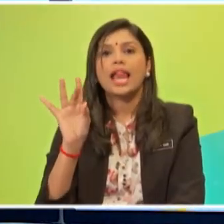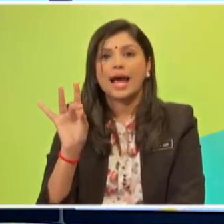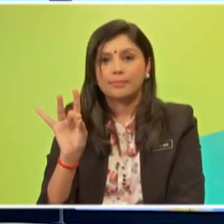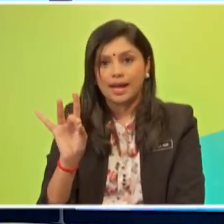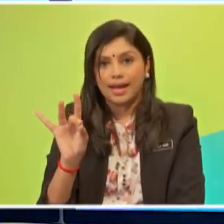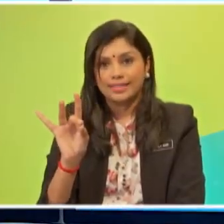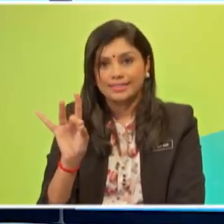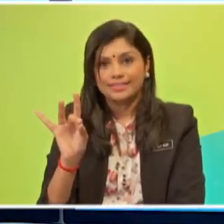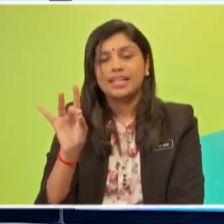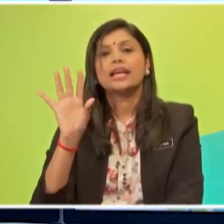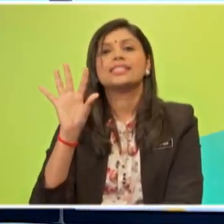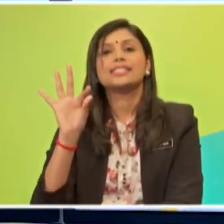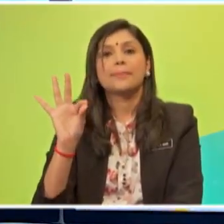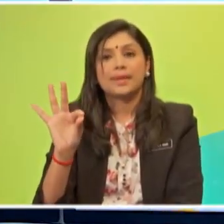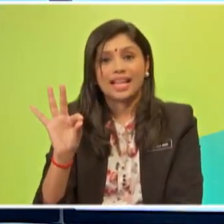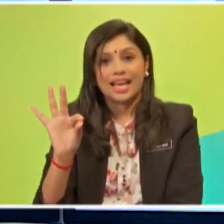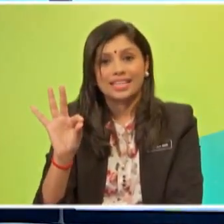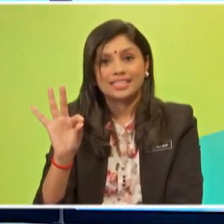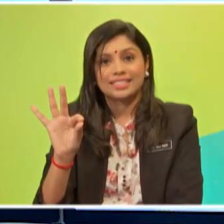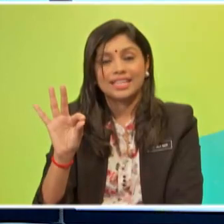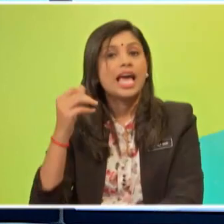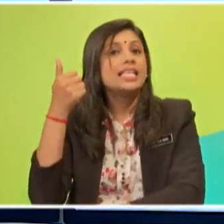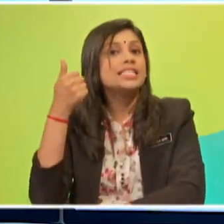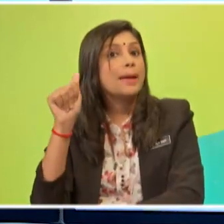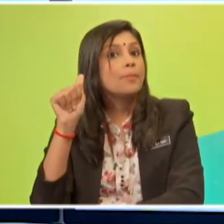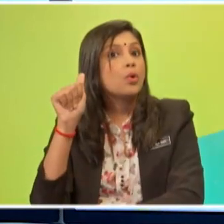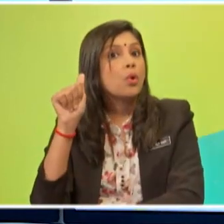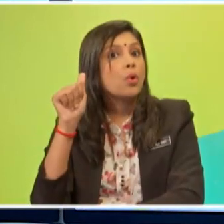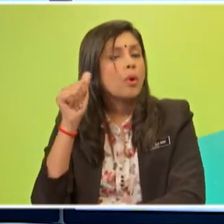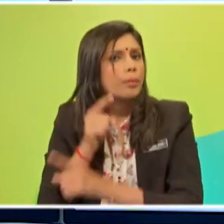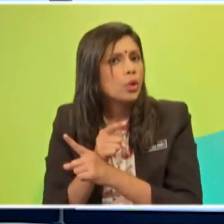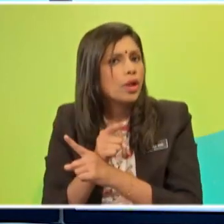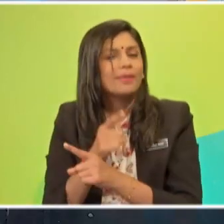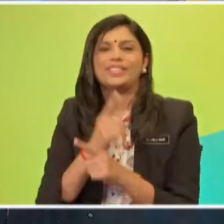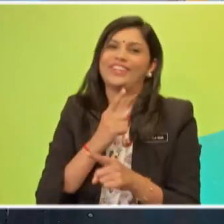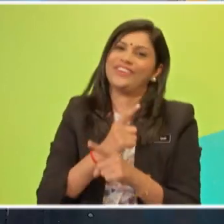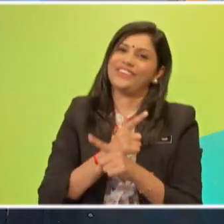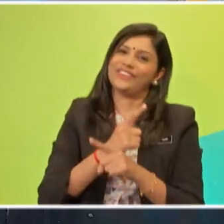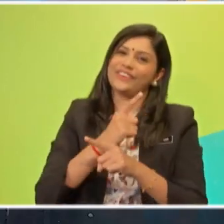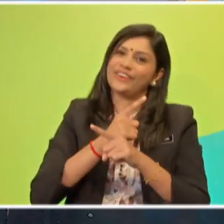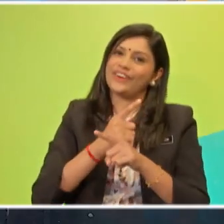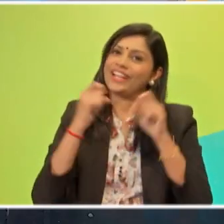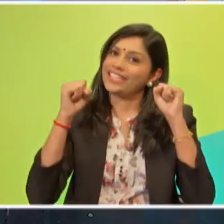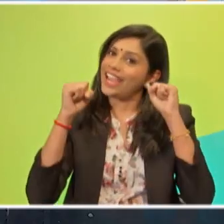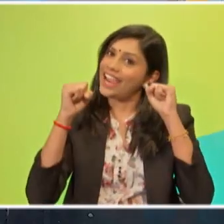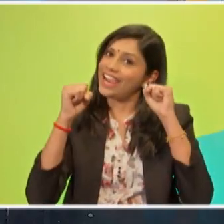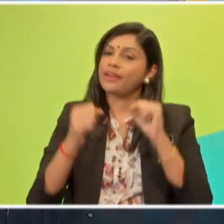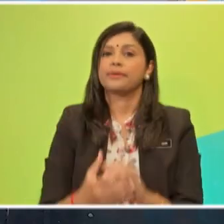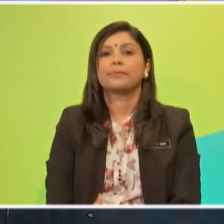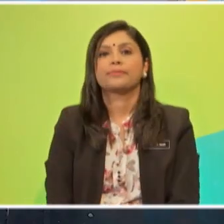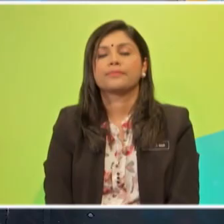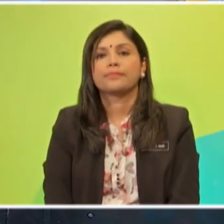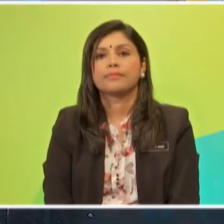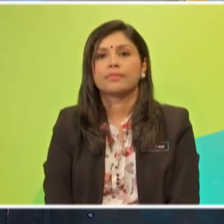8 9 10. Betul ke cikgu? Betul, Sean. Yeay! Yang cuba kat rumah